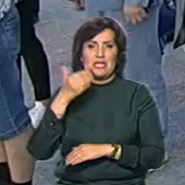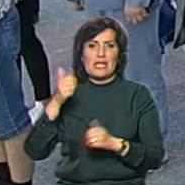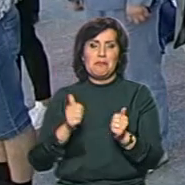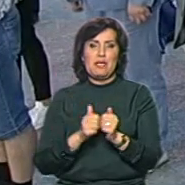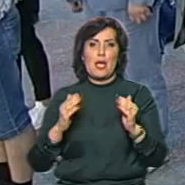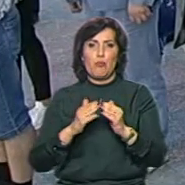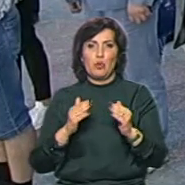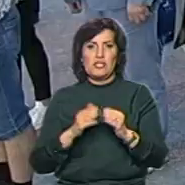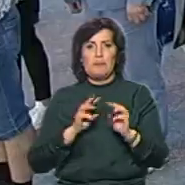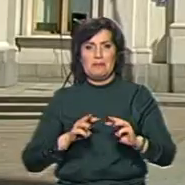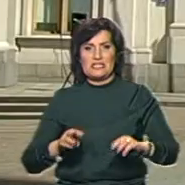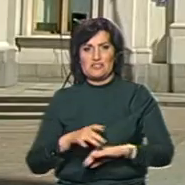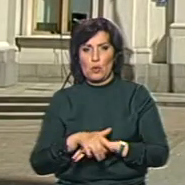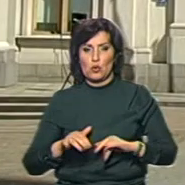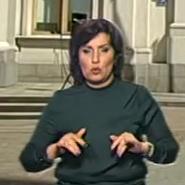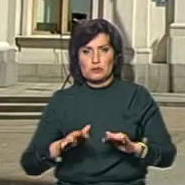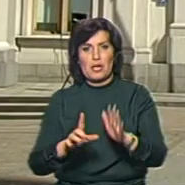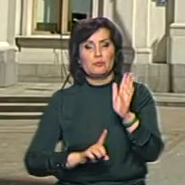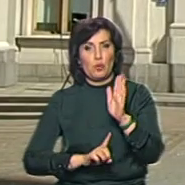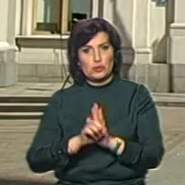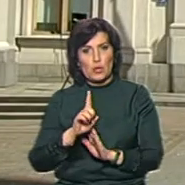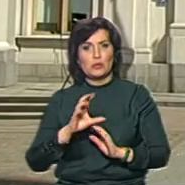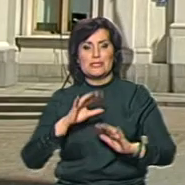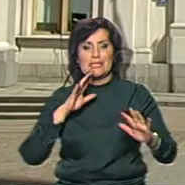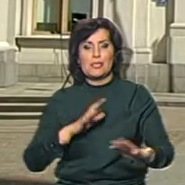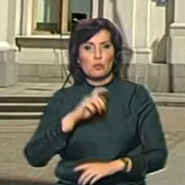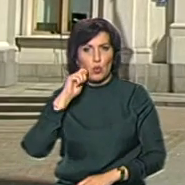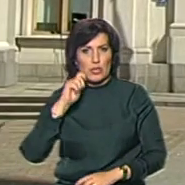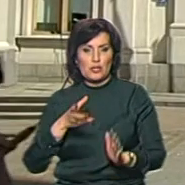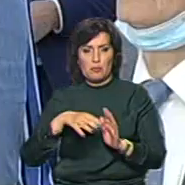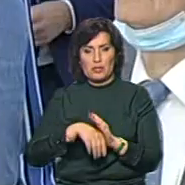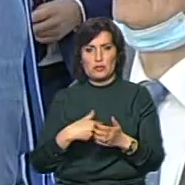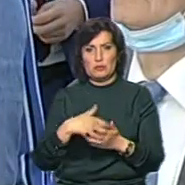Церемонія розпочалася з гімну України. Приєдналося близько 30 людей.